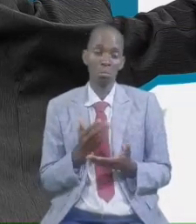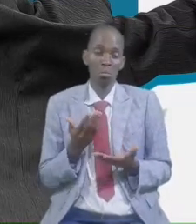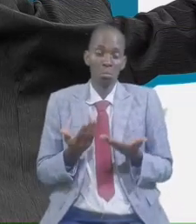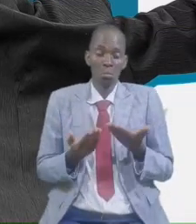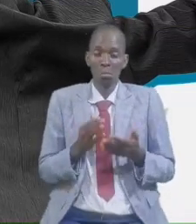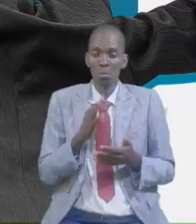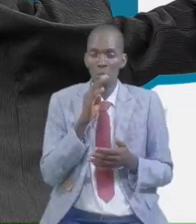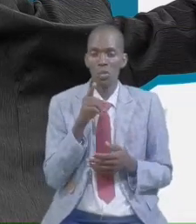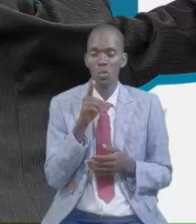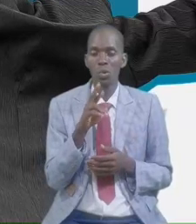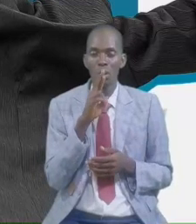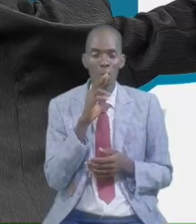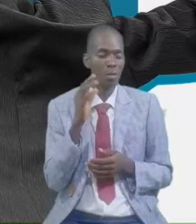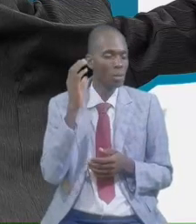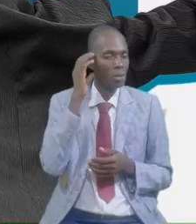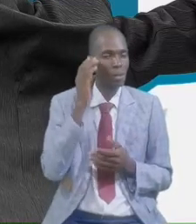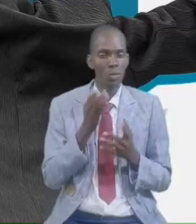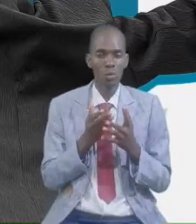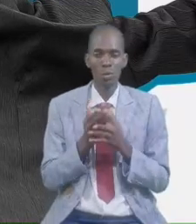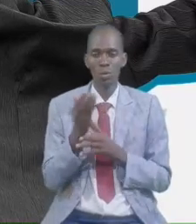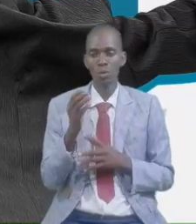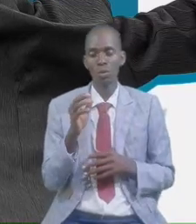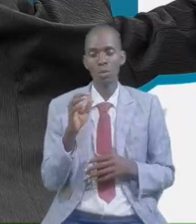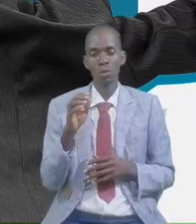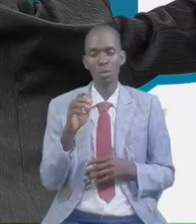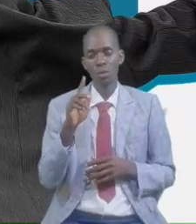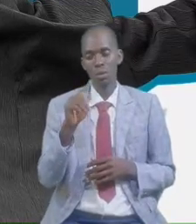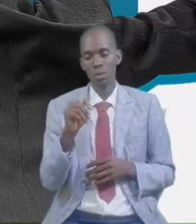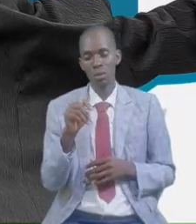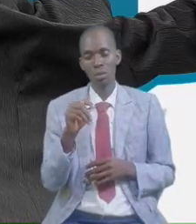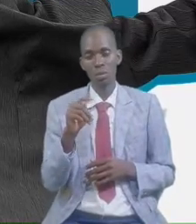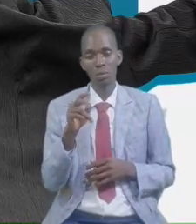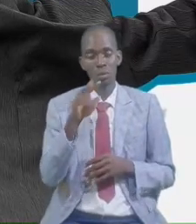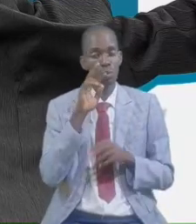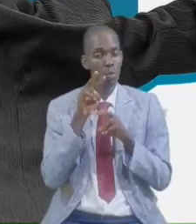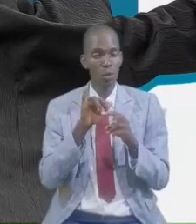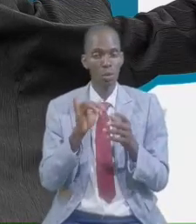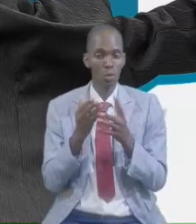Peut-être que vous nous suivez à la radio ou bien à la télévision.